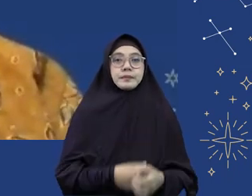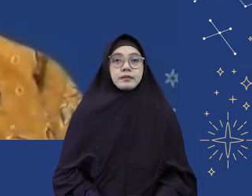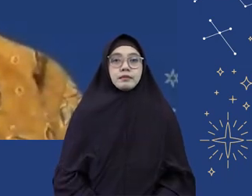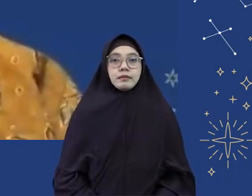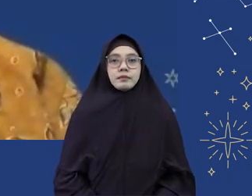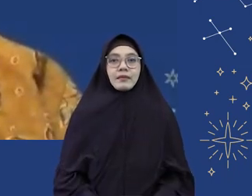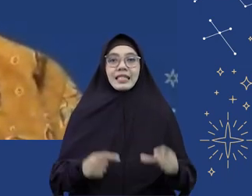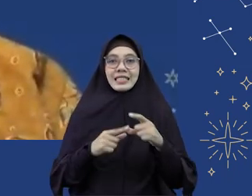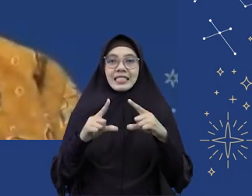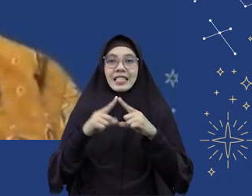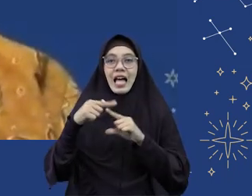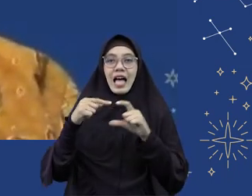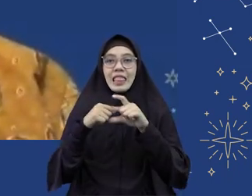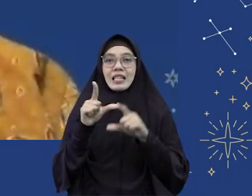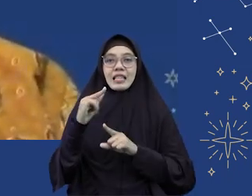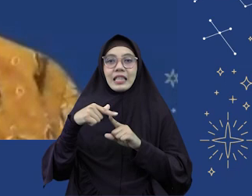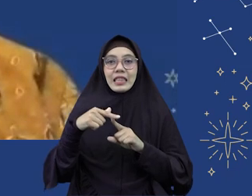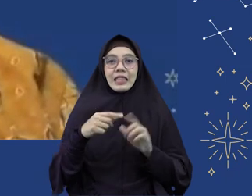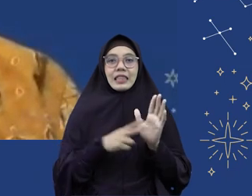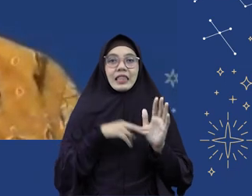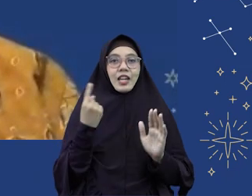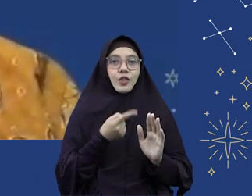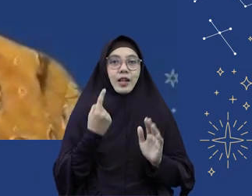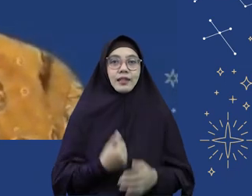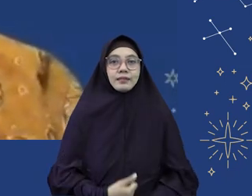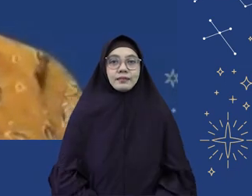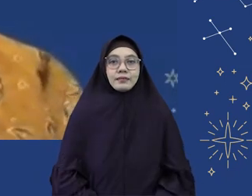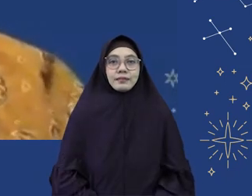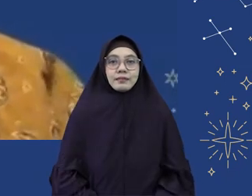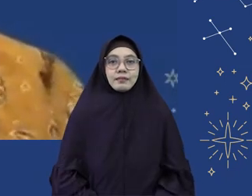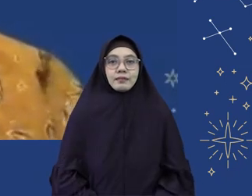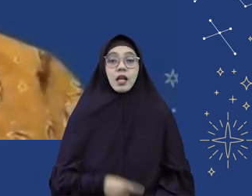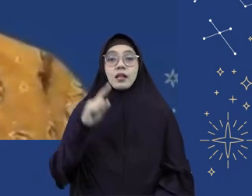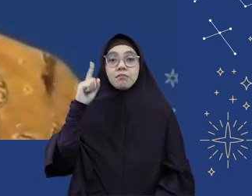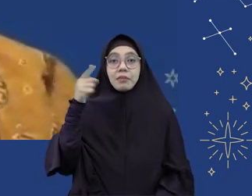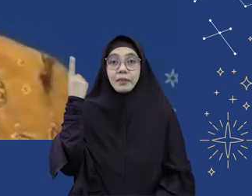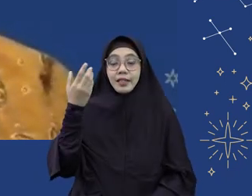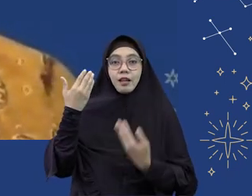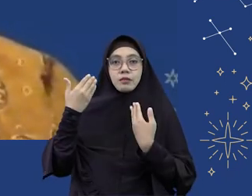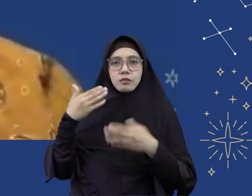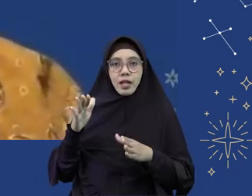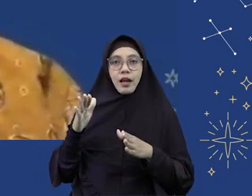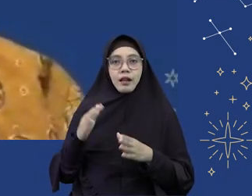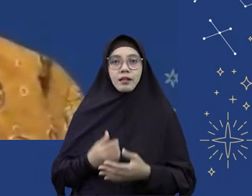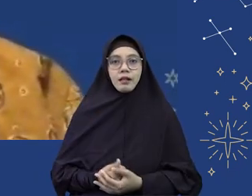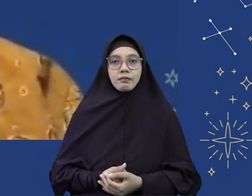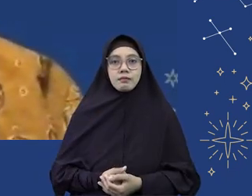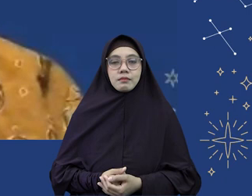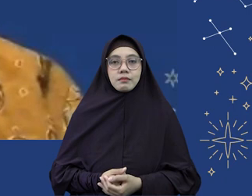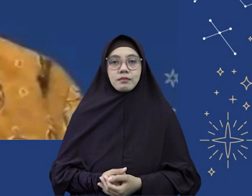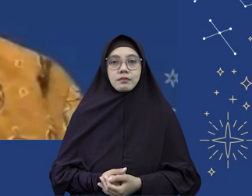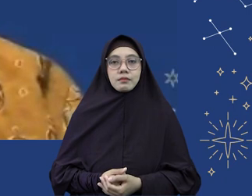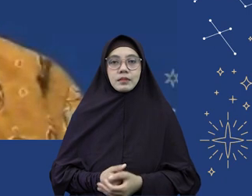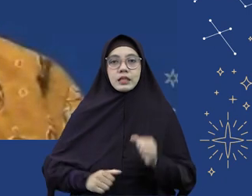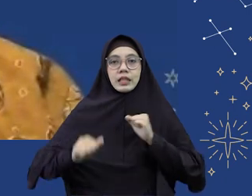perstabilitas nasional dalam konteks ini pemerintah telah memakai menerapkan berbagai kegiatan